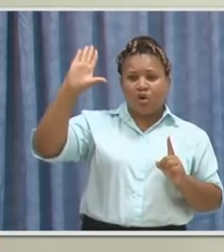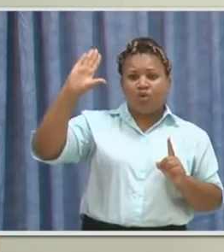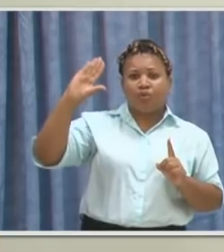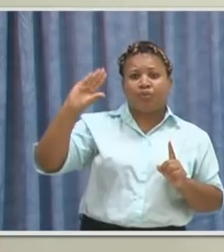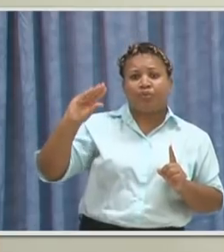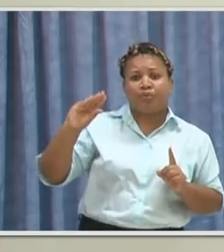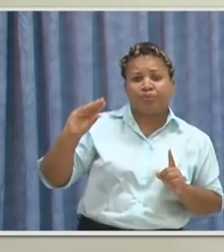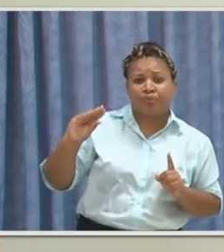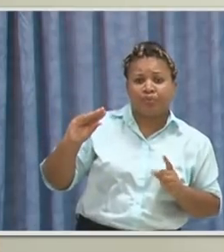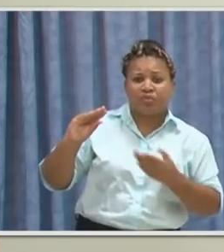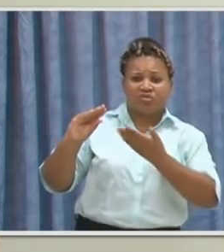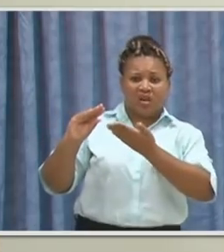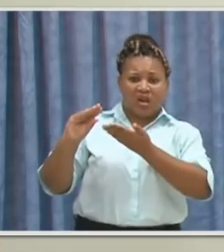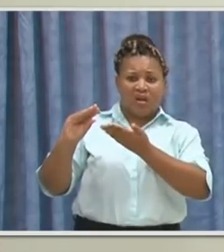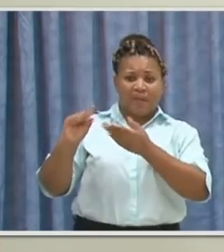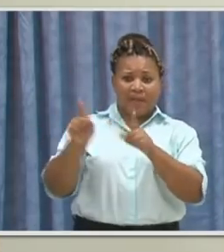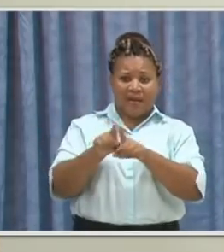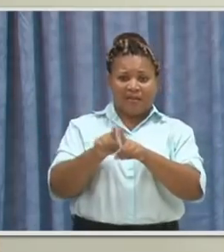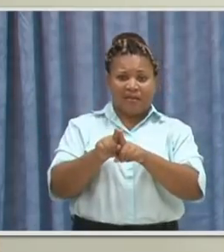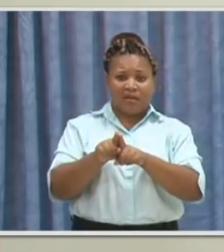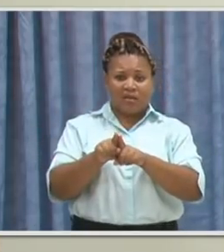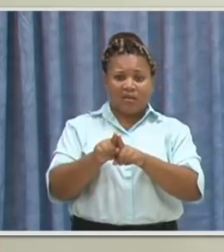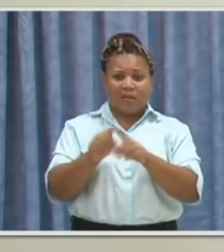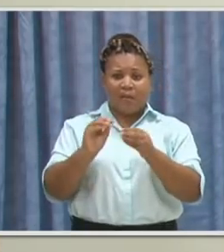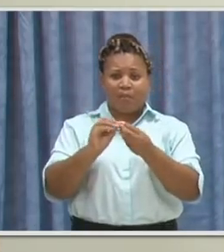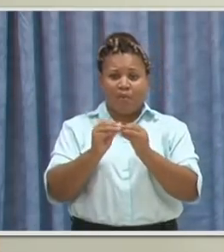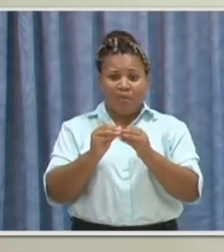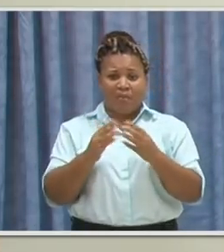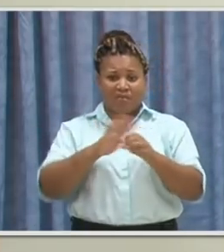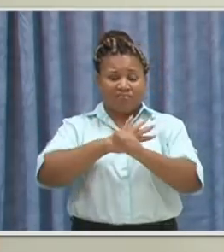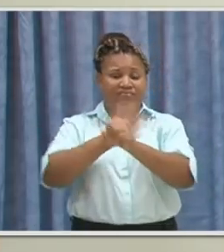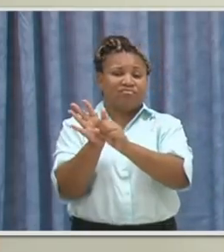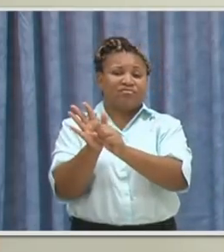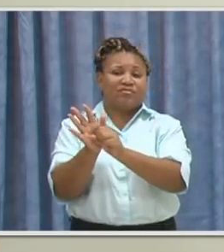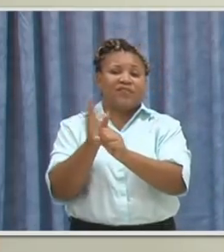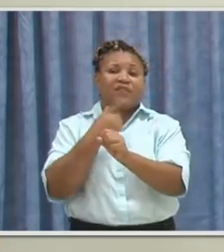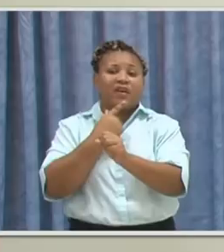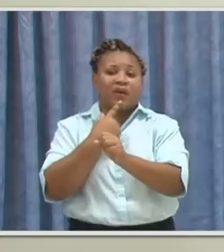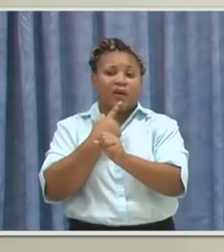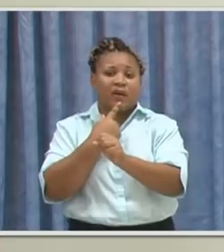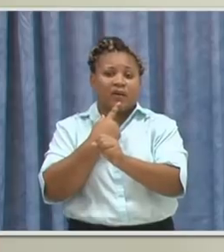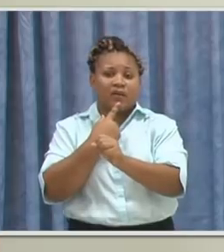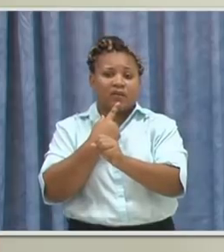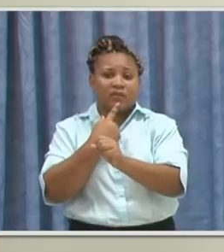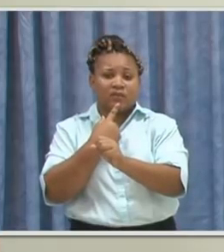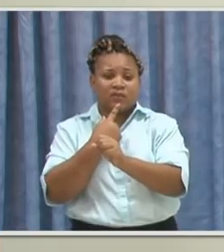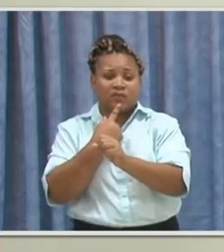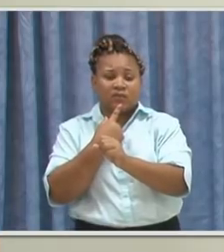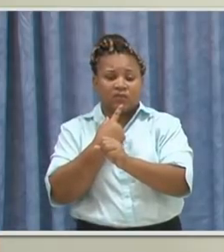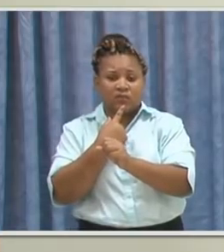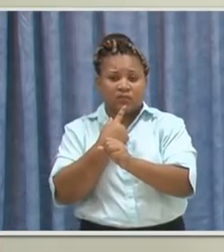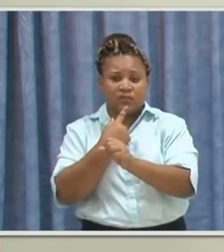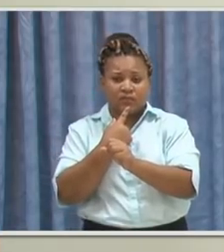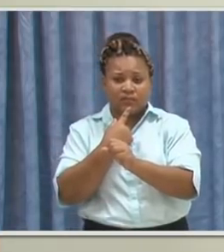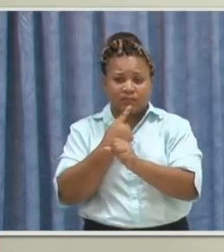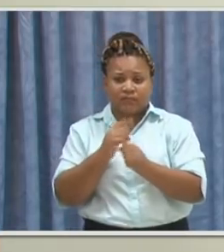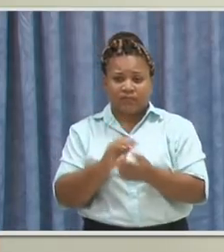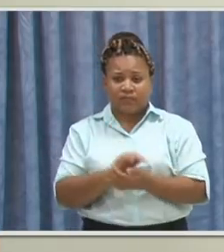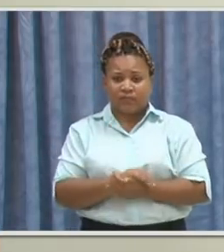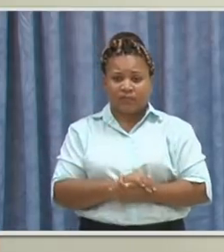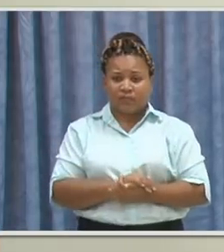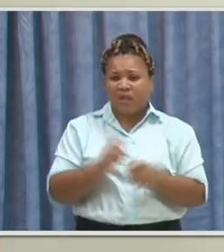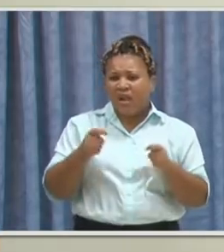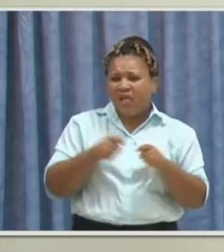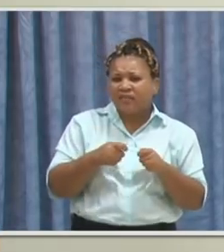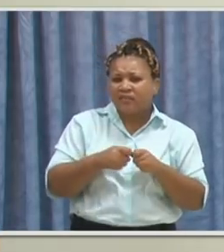autres outbreaks pareil measles c'est un outbreak qui vient juste avant COVID nous avons aussi